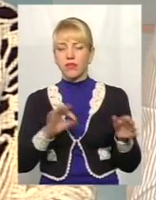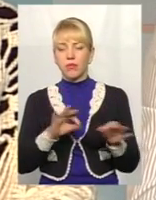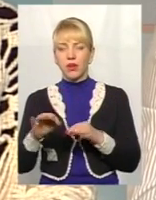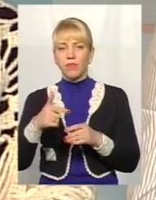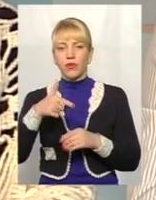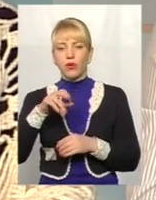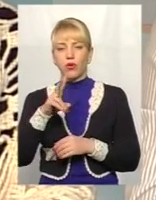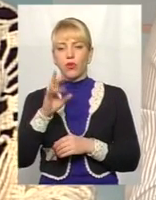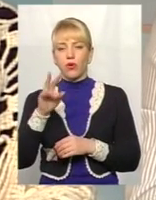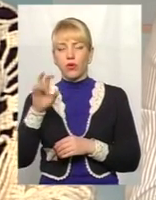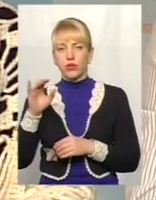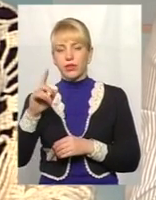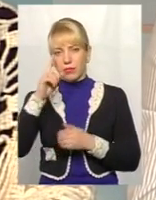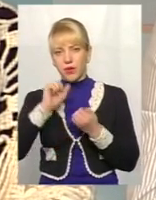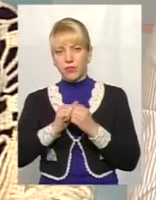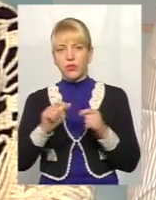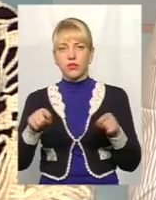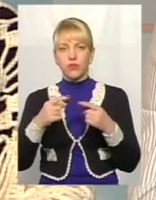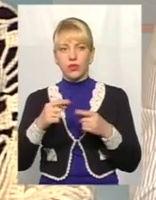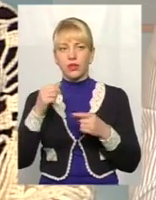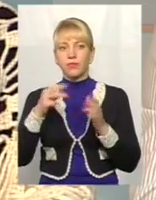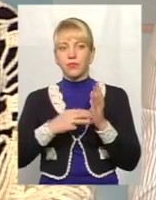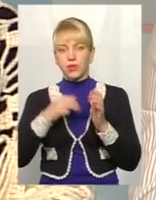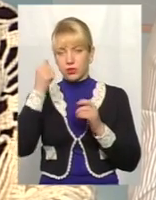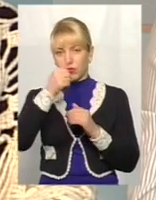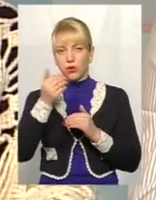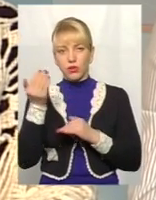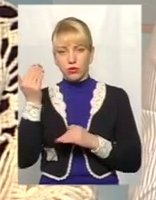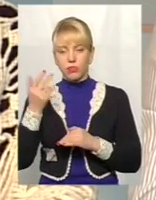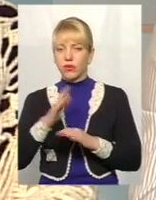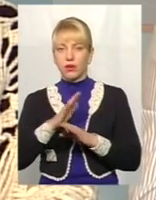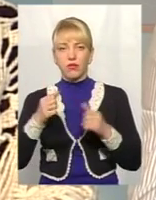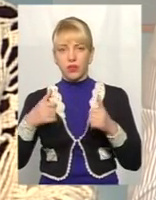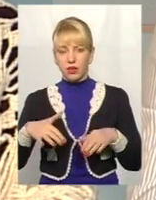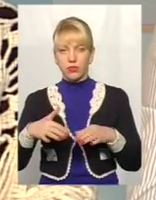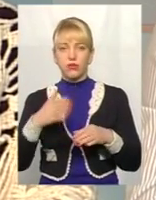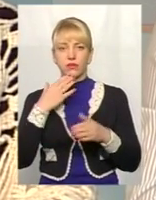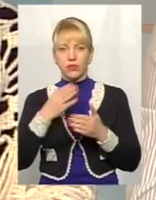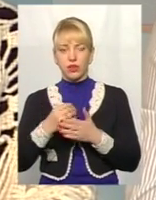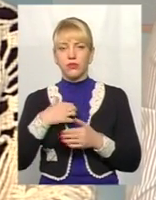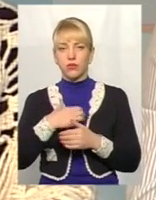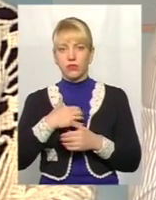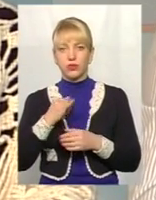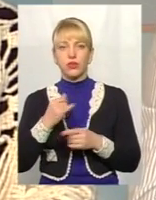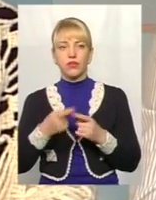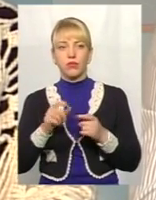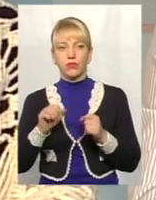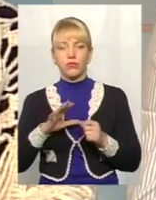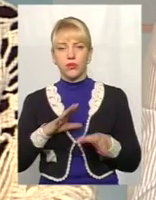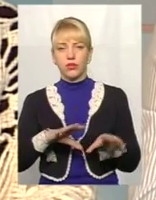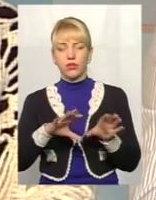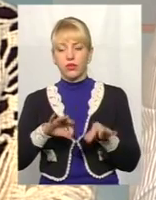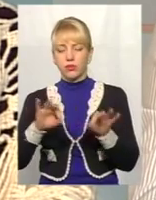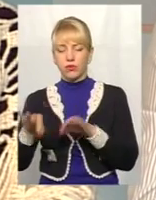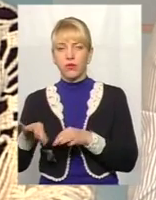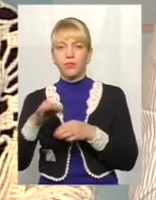пам'ять», створена 8 років тому, але не втратила своєї ні актуальності, ні нічого. І вона може бути транспортована до